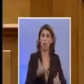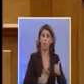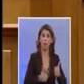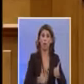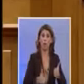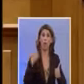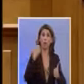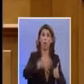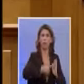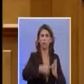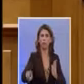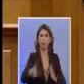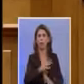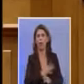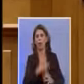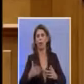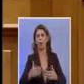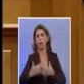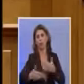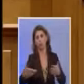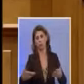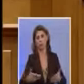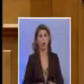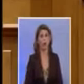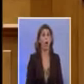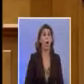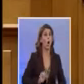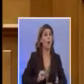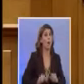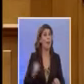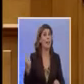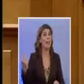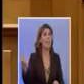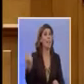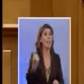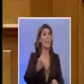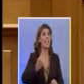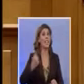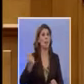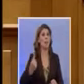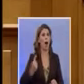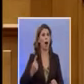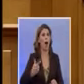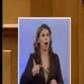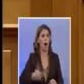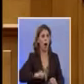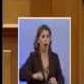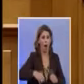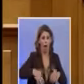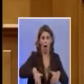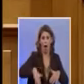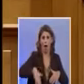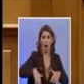διώξεις. Έχετε επιχειρήσει να δημιουργήσετε ένα κλίμα bullying, θα έλεγα,